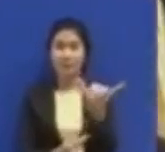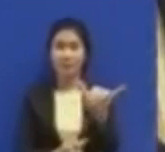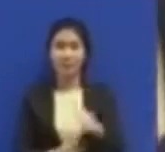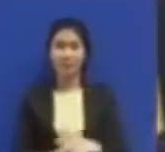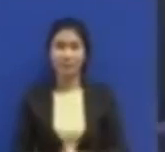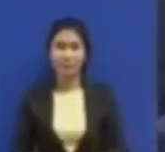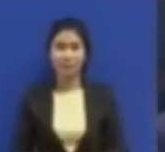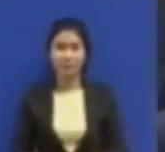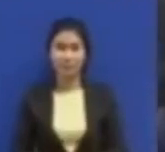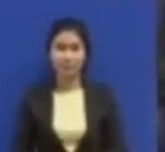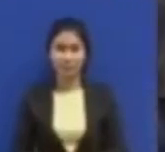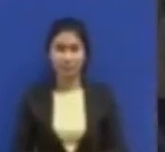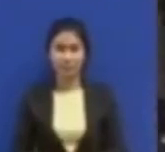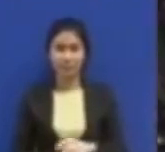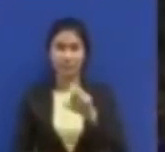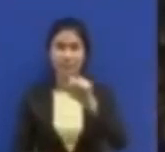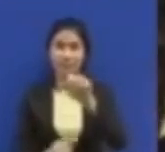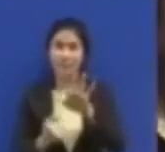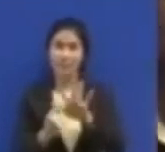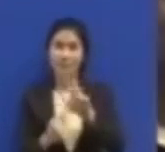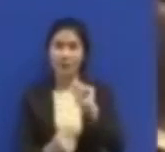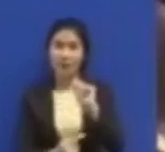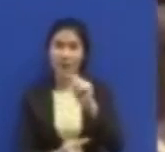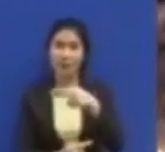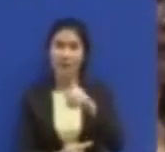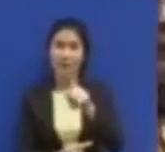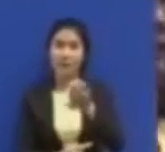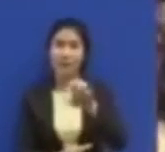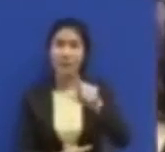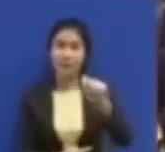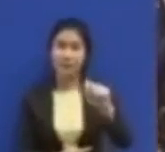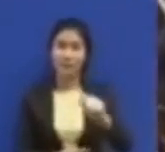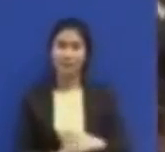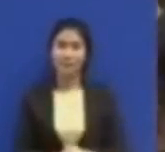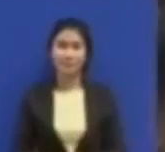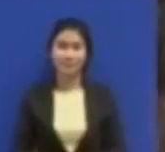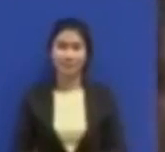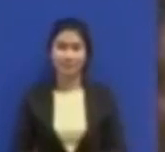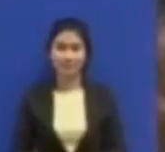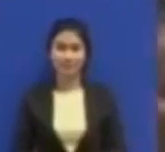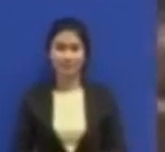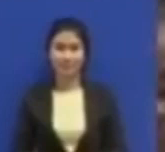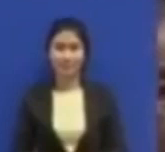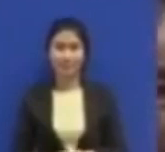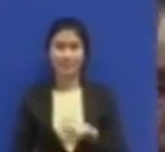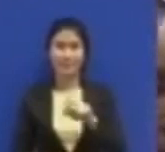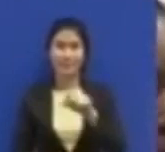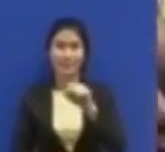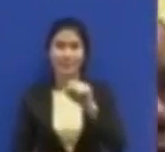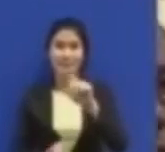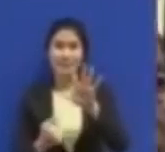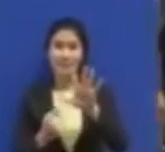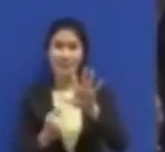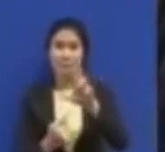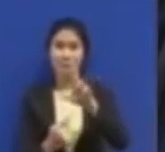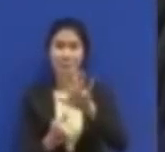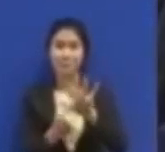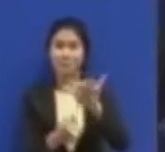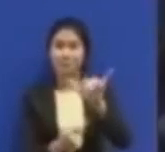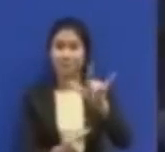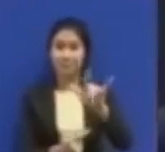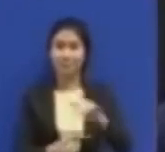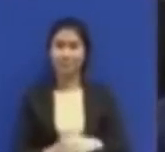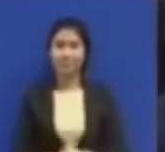209นายสาธิตเหล่าสุวรรณ210นายสำราญคันชิต